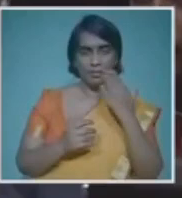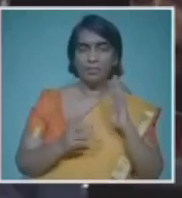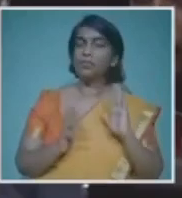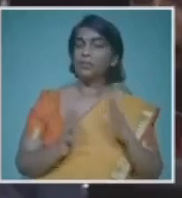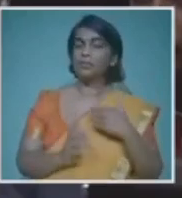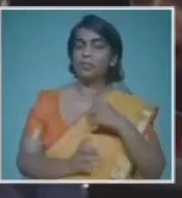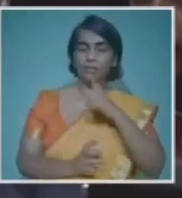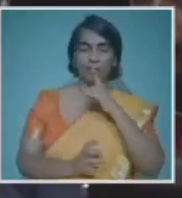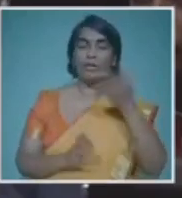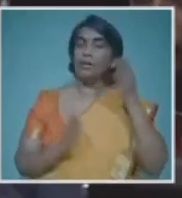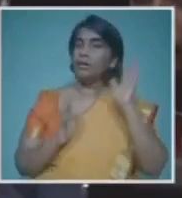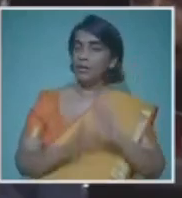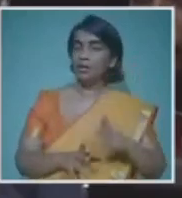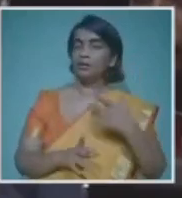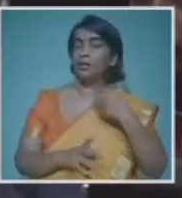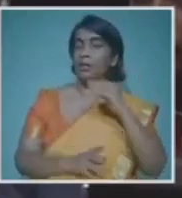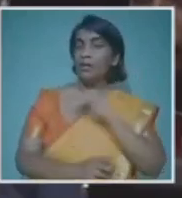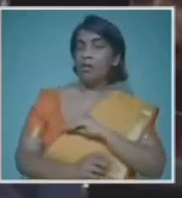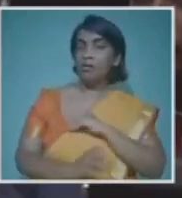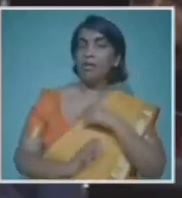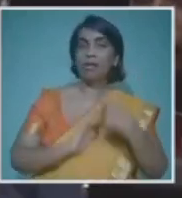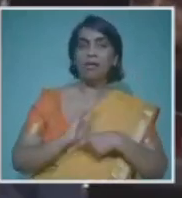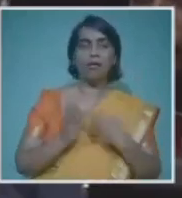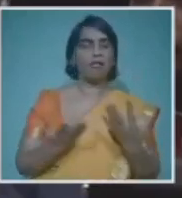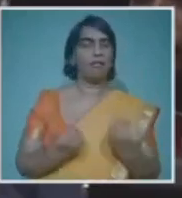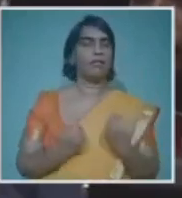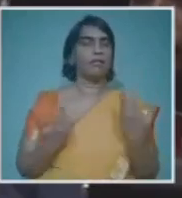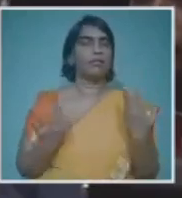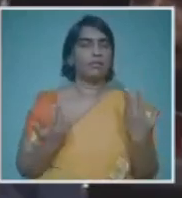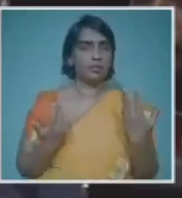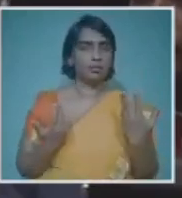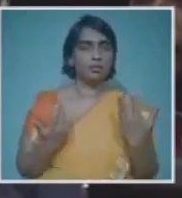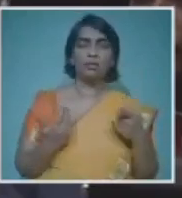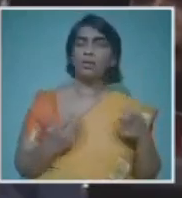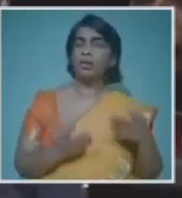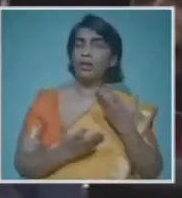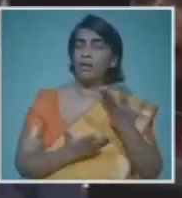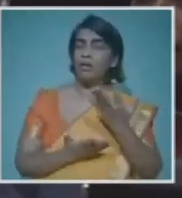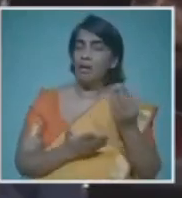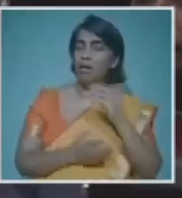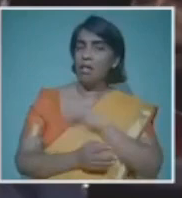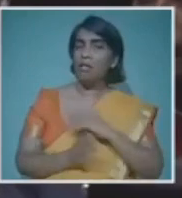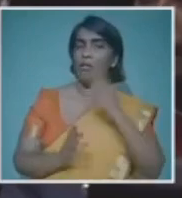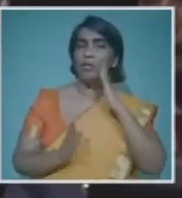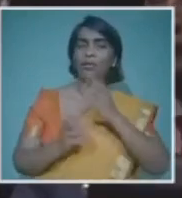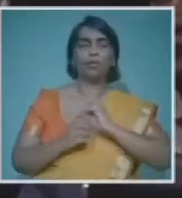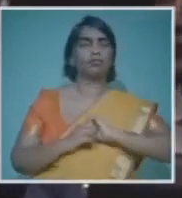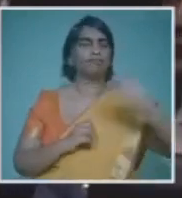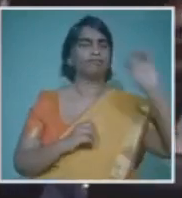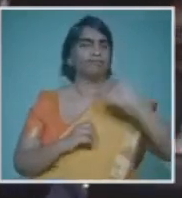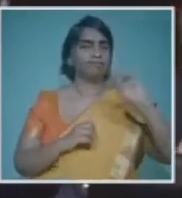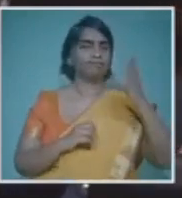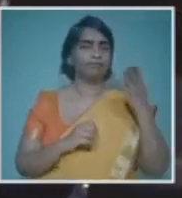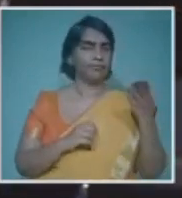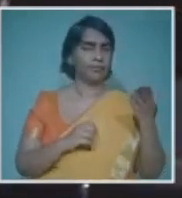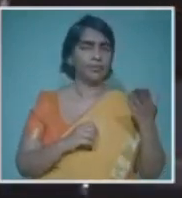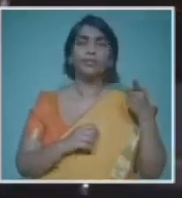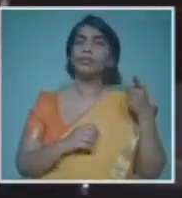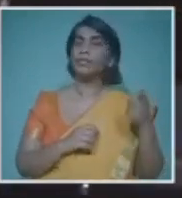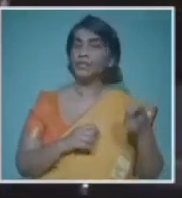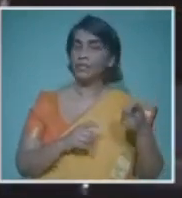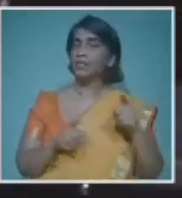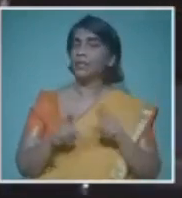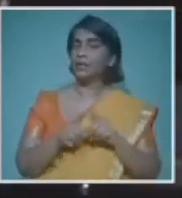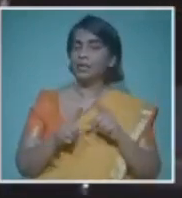මම කියන්නේ අවසානයේදී මේකේ ප්‍රතිලාභ ලංකාවට නෑ මේවේ ප්‍රතිලාභ විදේශීය රටකට කොහේ හරි ගලාගෙන යන්නේ ඉතින් ඒක